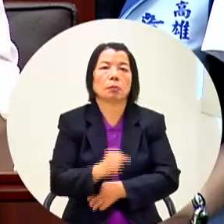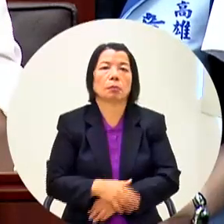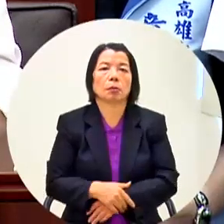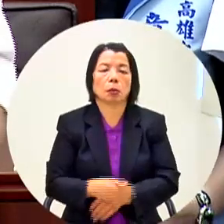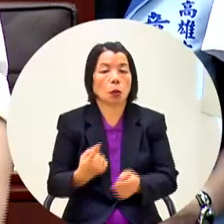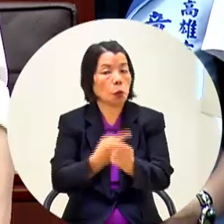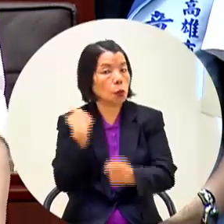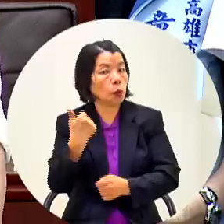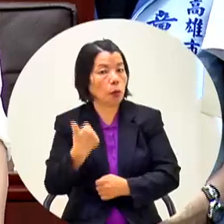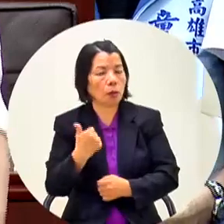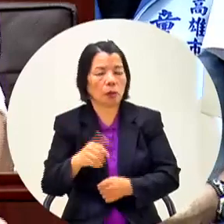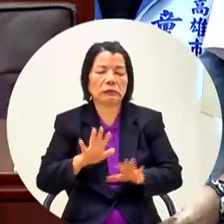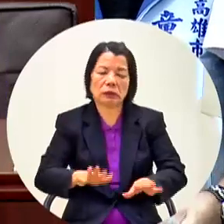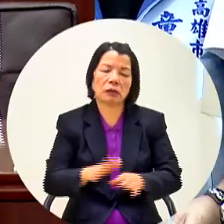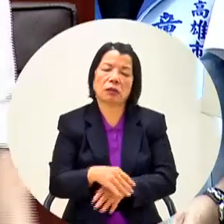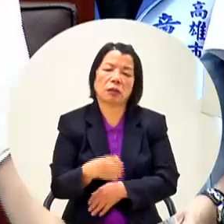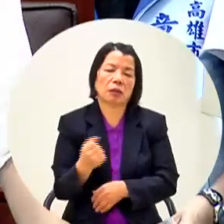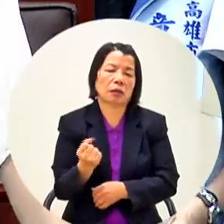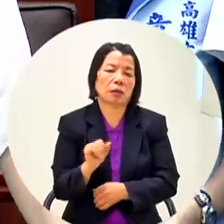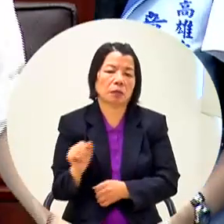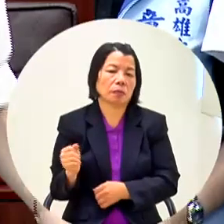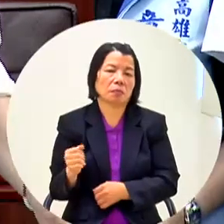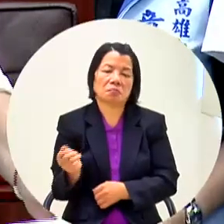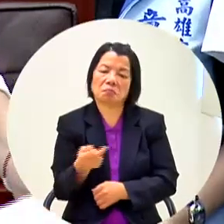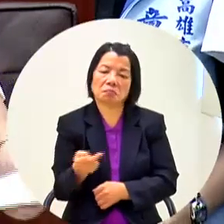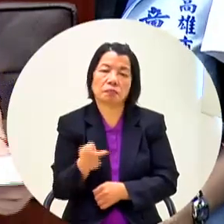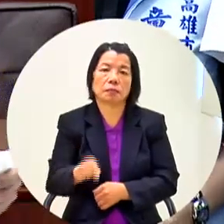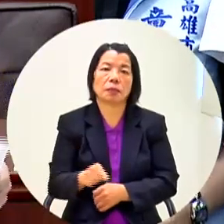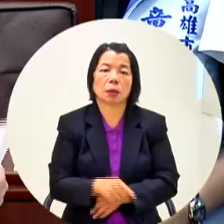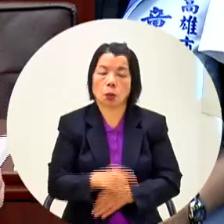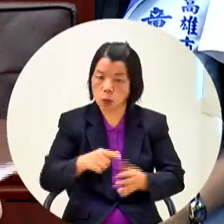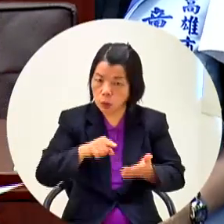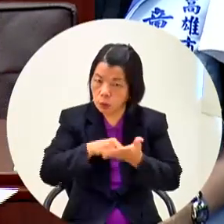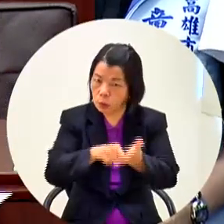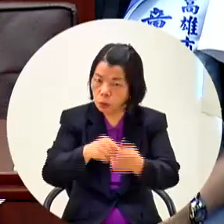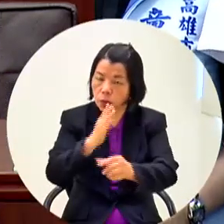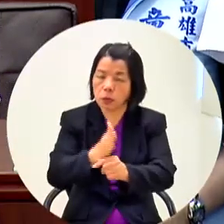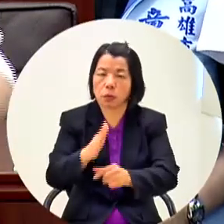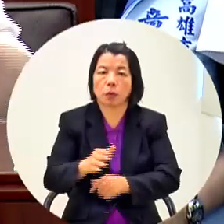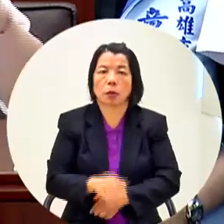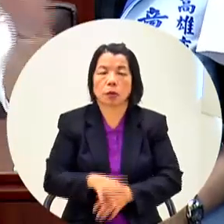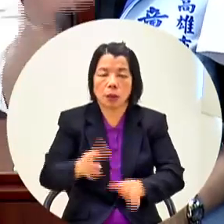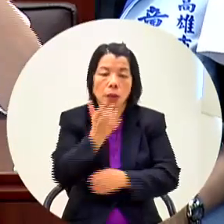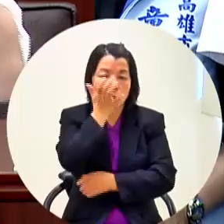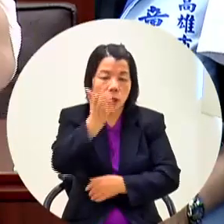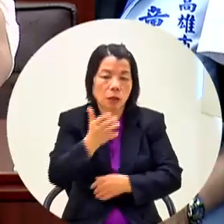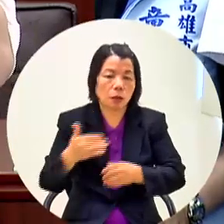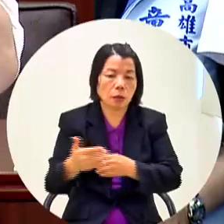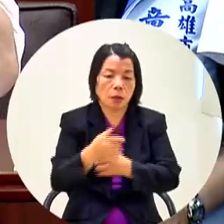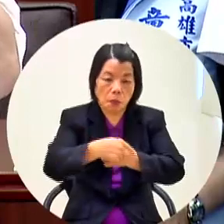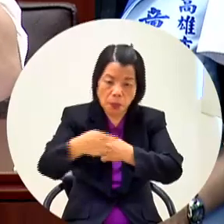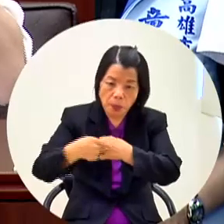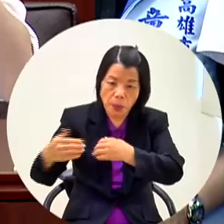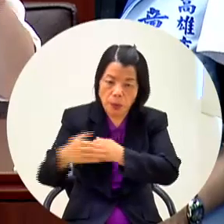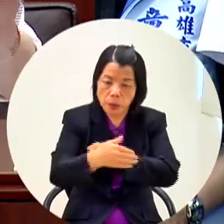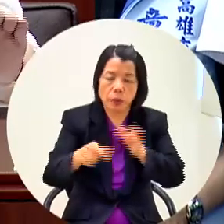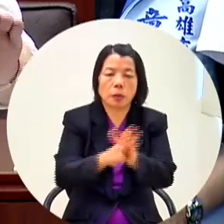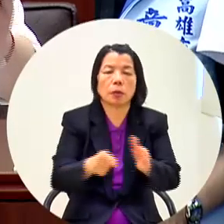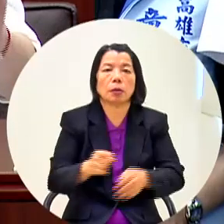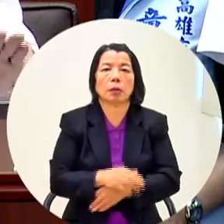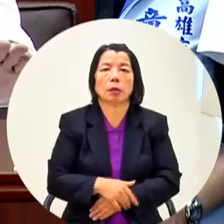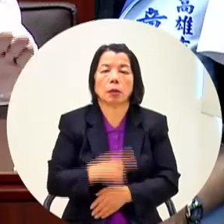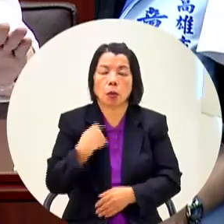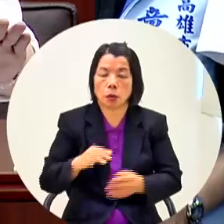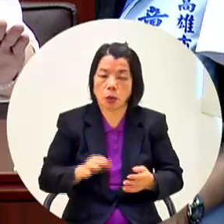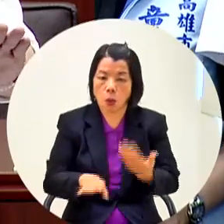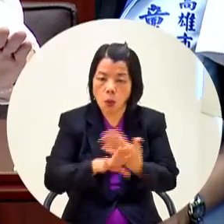年这么好，可是我们还是在争取。也跟王耀玉议员报告，现在石斑鱼我们还是要想办法外销，因为我们卖东